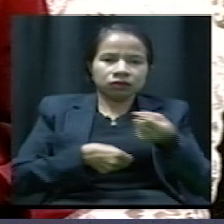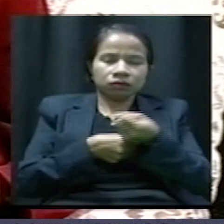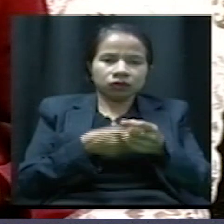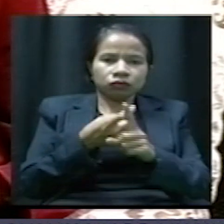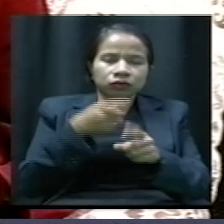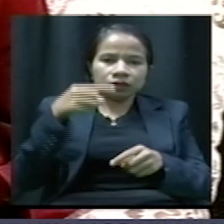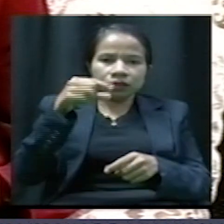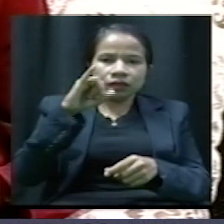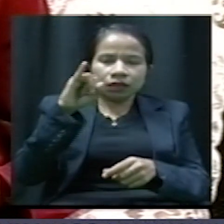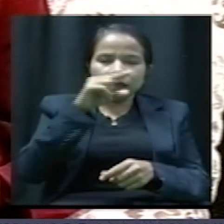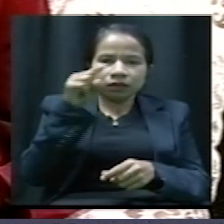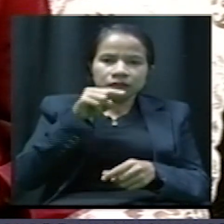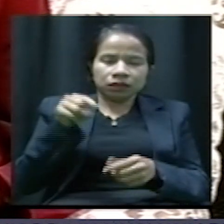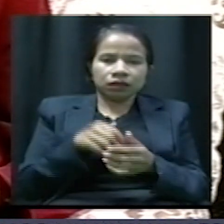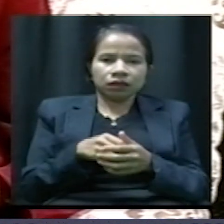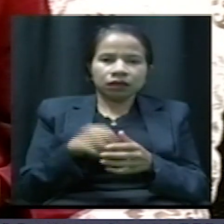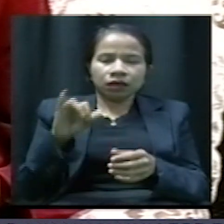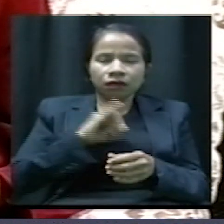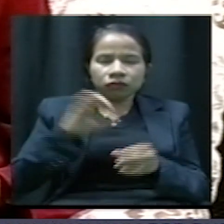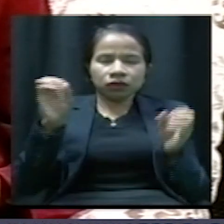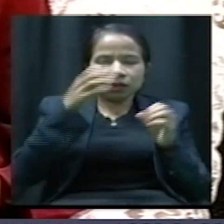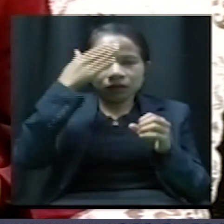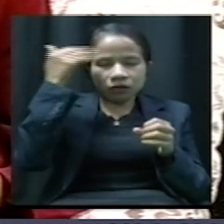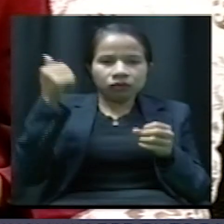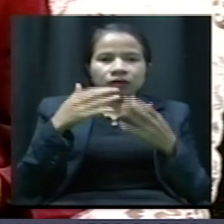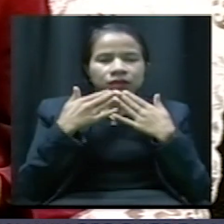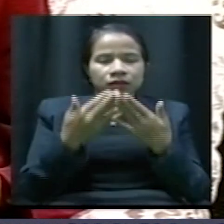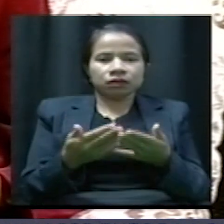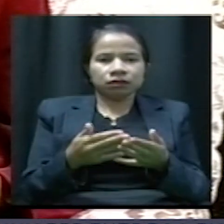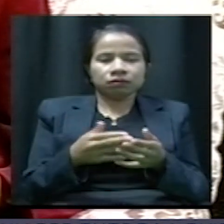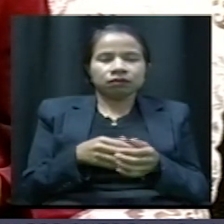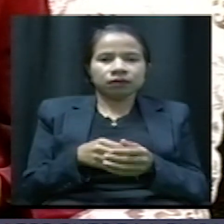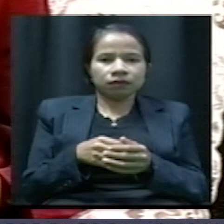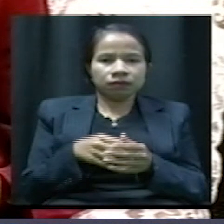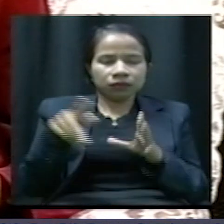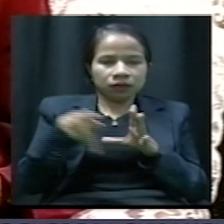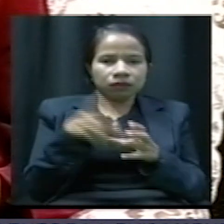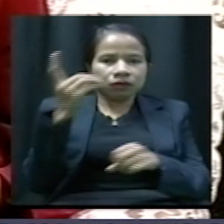husi kooperasaun elemanya no hamos la halua agradece ba oradores sirini tempo ohin lorong